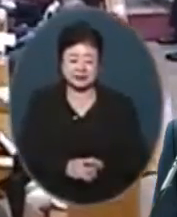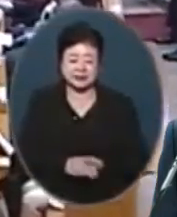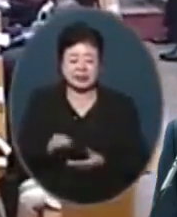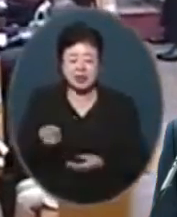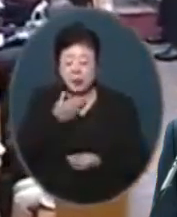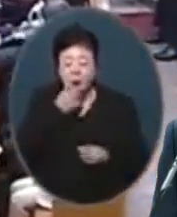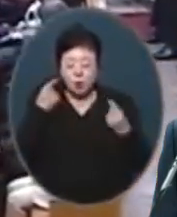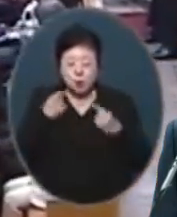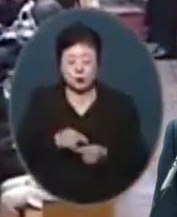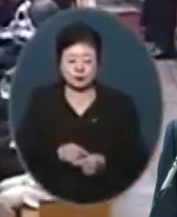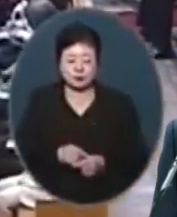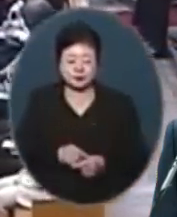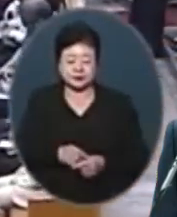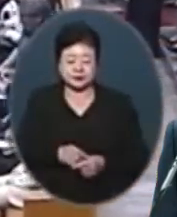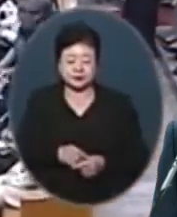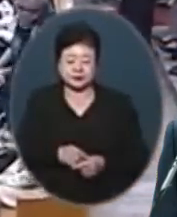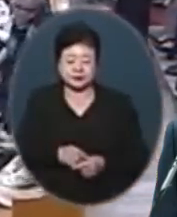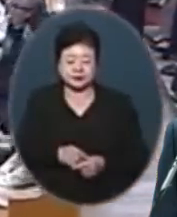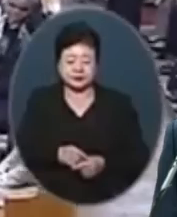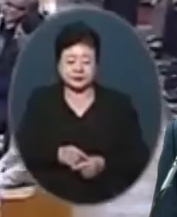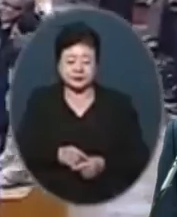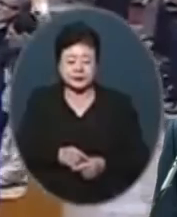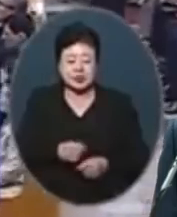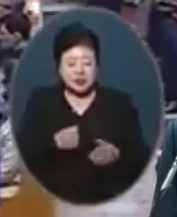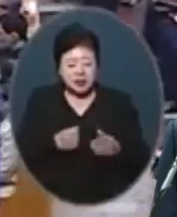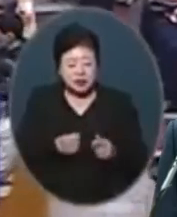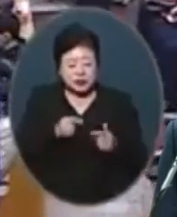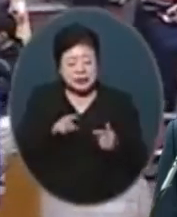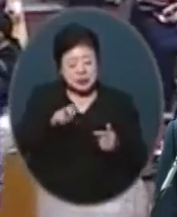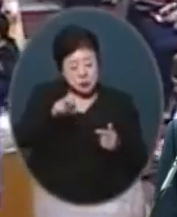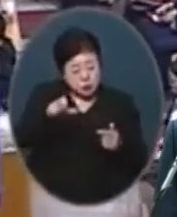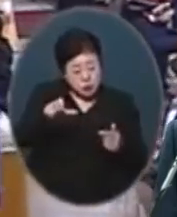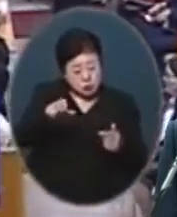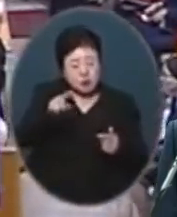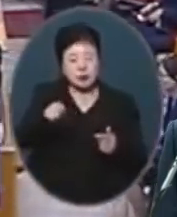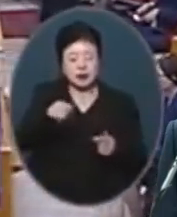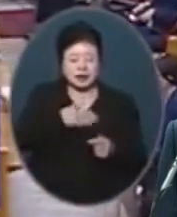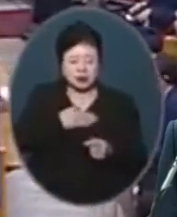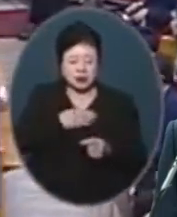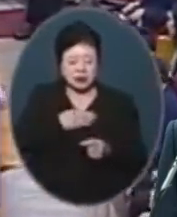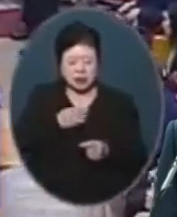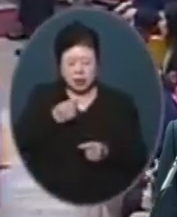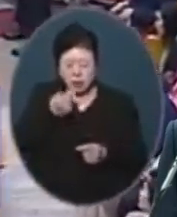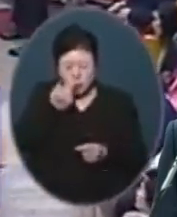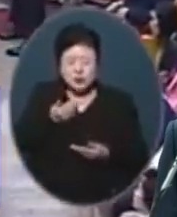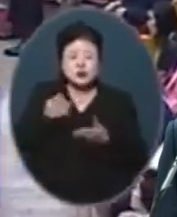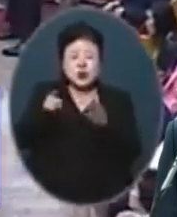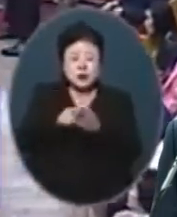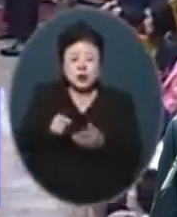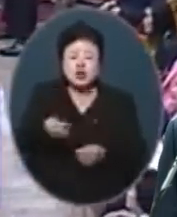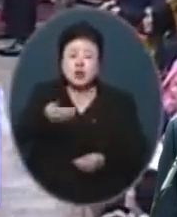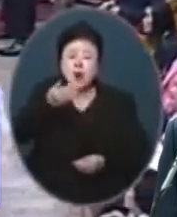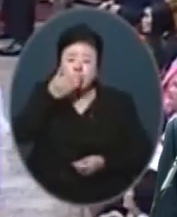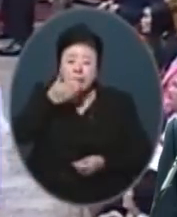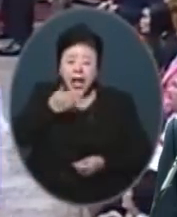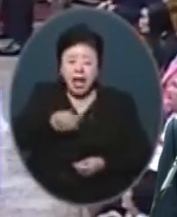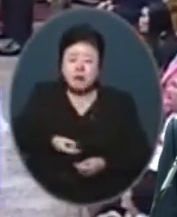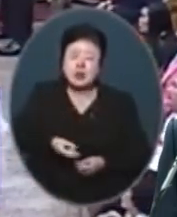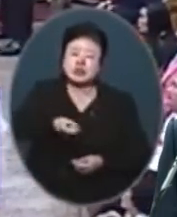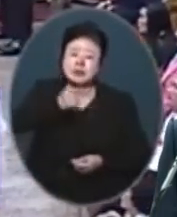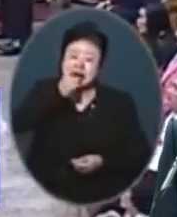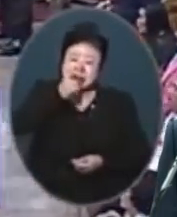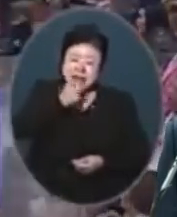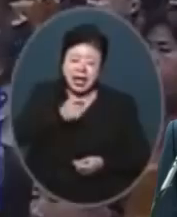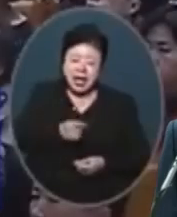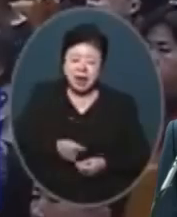마태복음 6장 25절로 26절에 그러므로 내가 너희에게 이르노니 목숨을 위하여 무엇을 먹을까